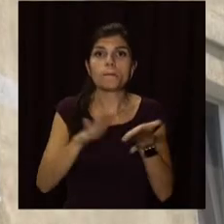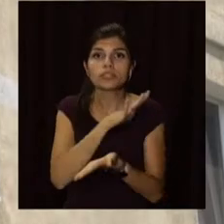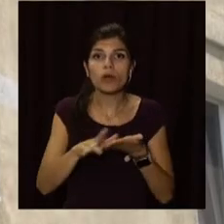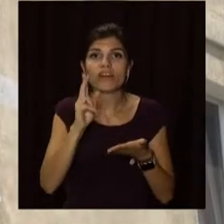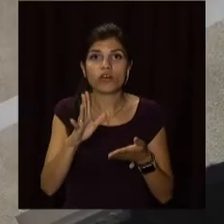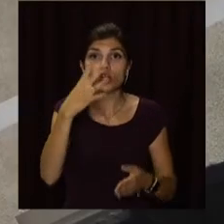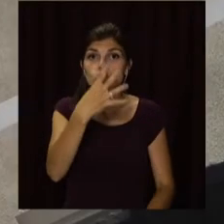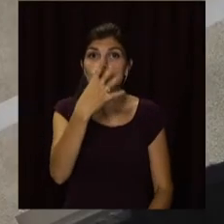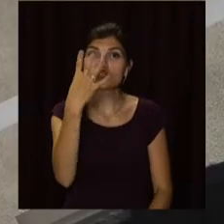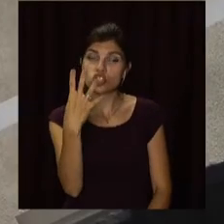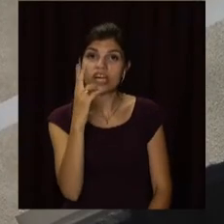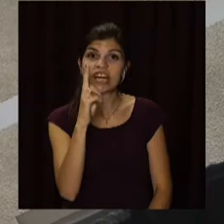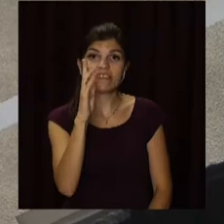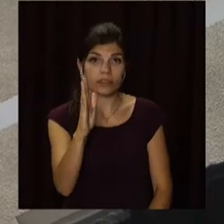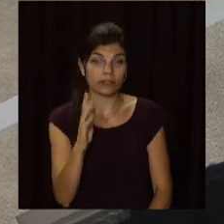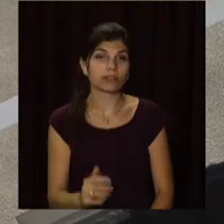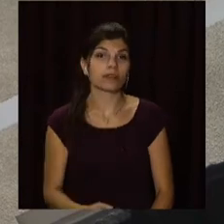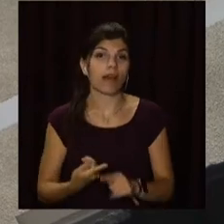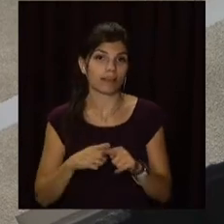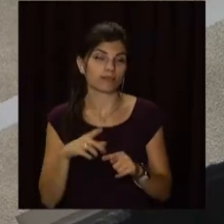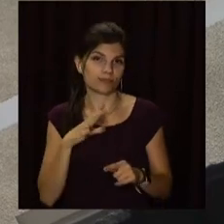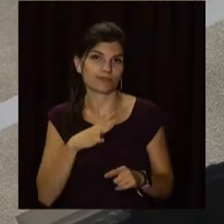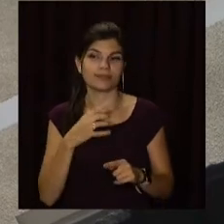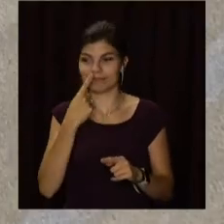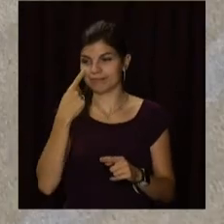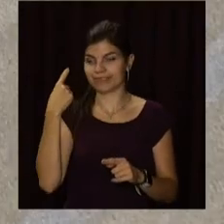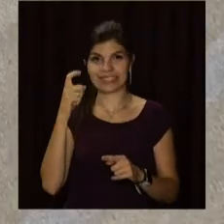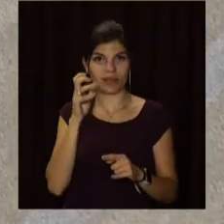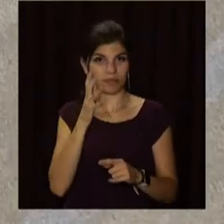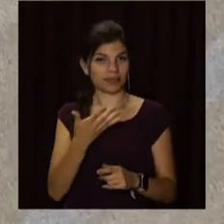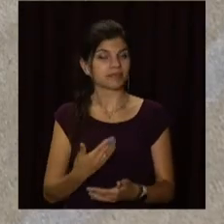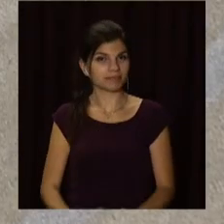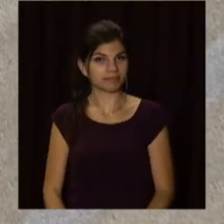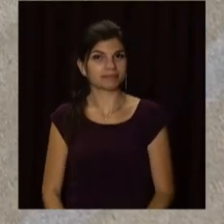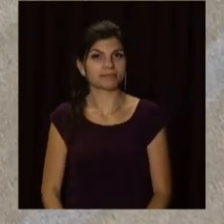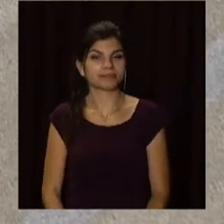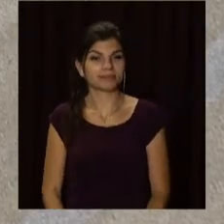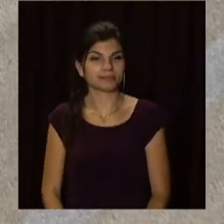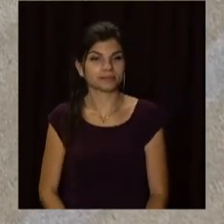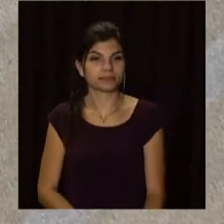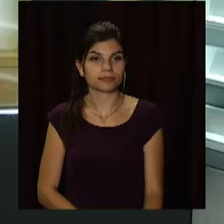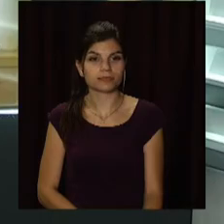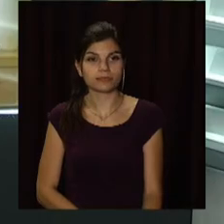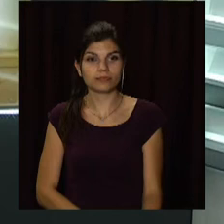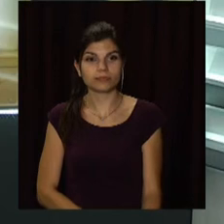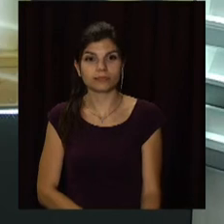безкоштовно 44 квартири. Галина Ізмайлова, Олександр Вернигоров, Роман Івашинов, Open News, телеканал «Відкритий».